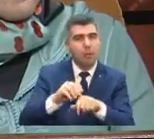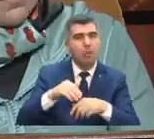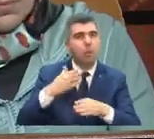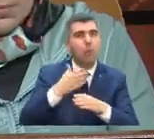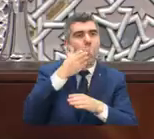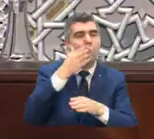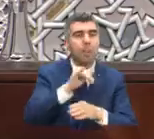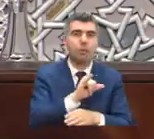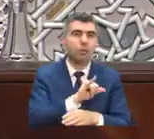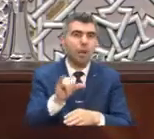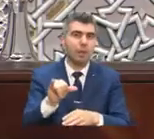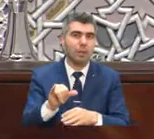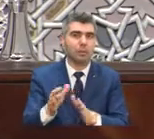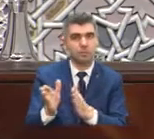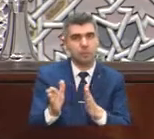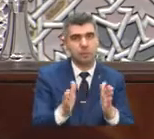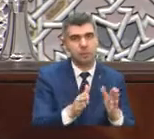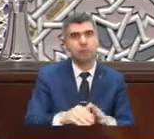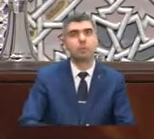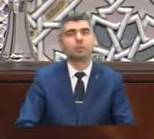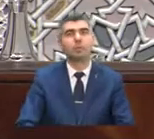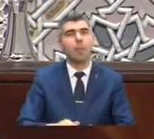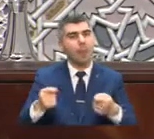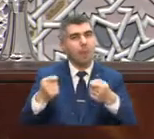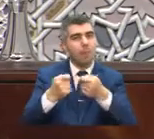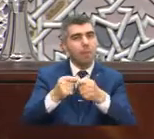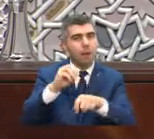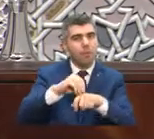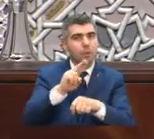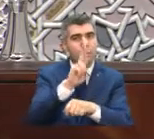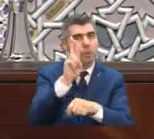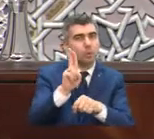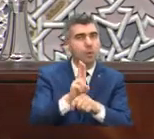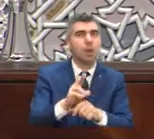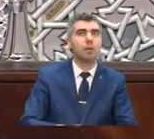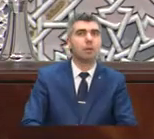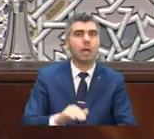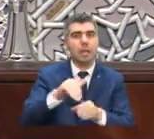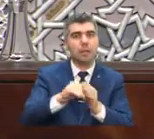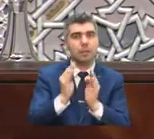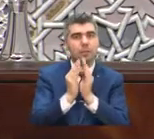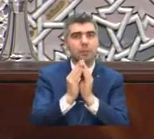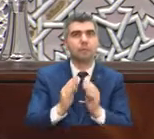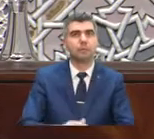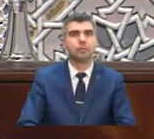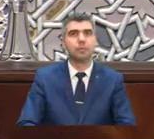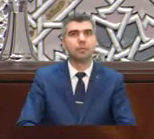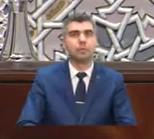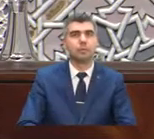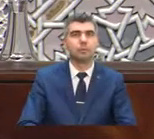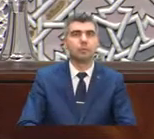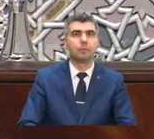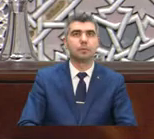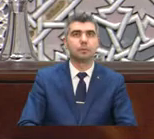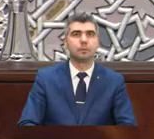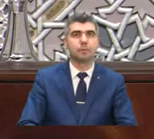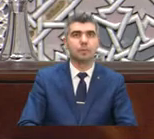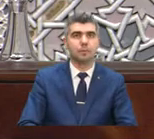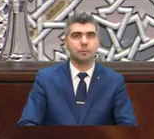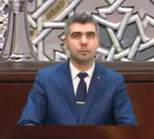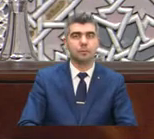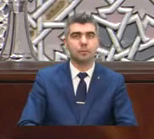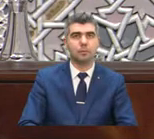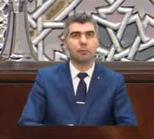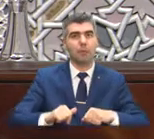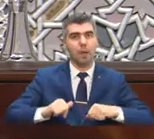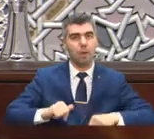وشكرا. حول نفس الموضوع، السؤال الموالي من فريق العدالة والتنمية، تفضلوا سيد النائب المحترم. سيد